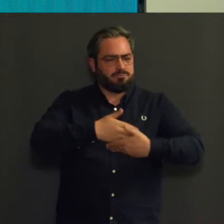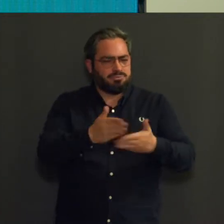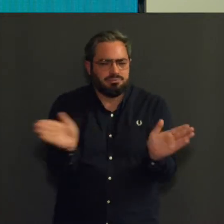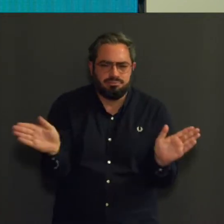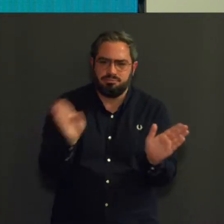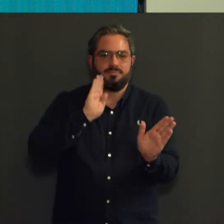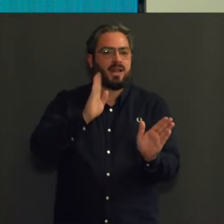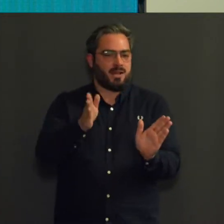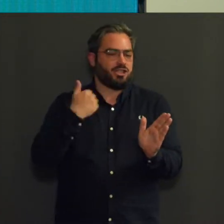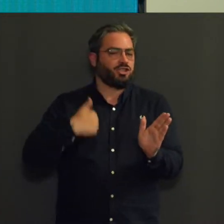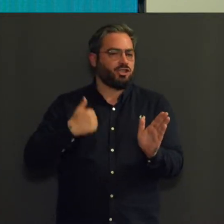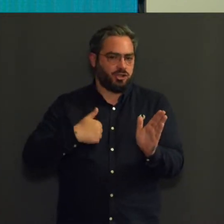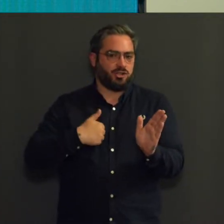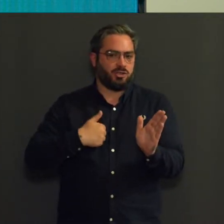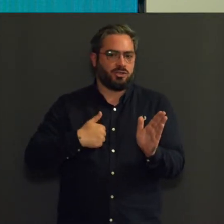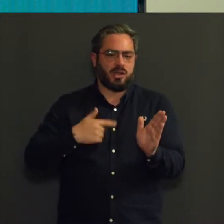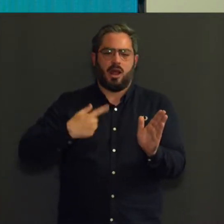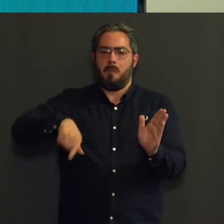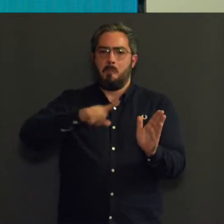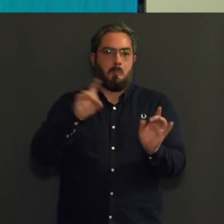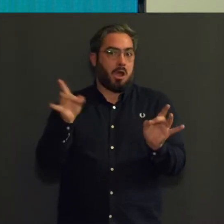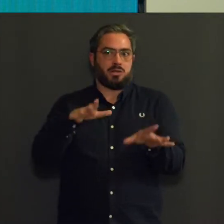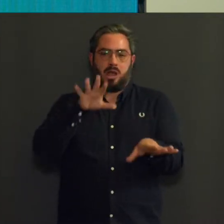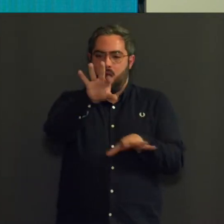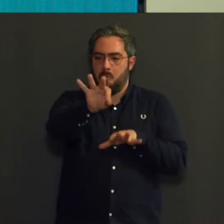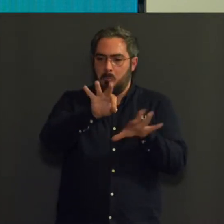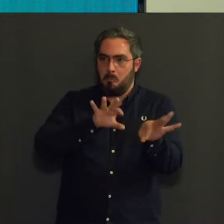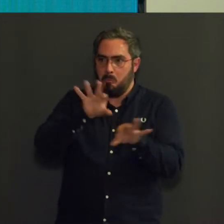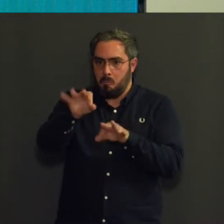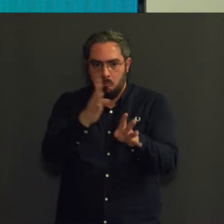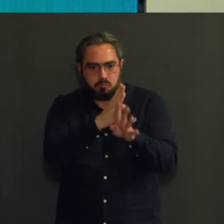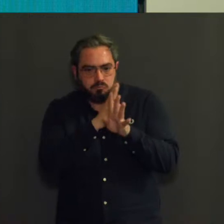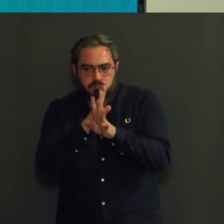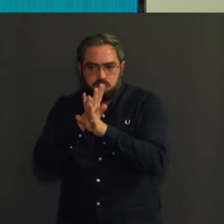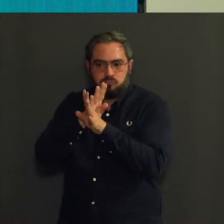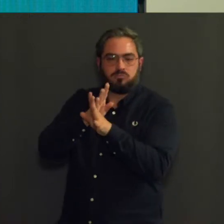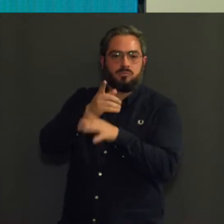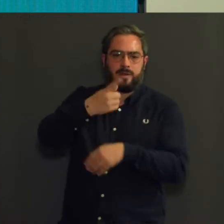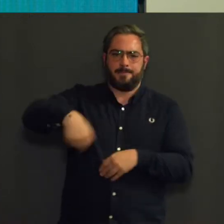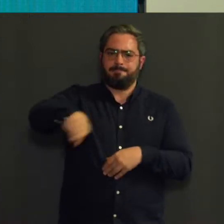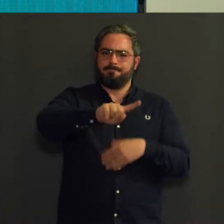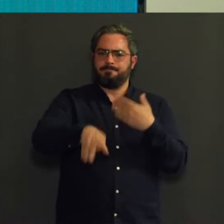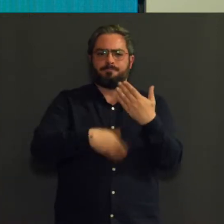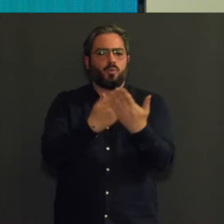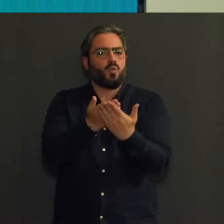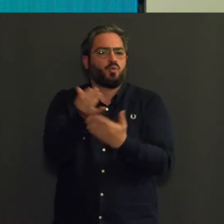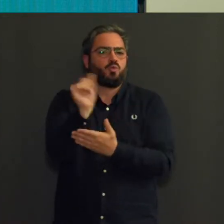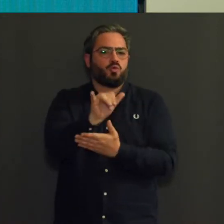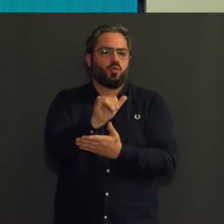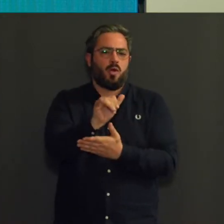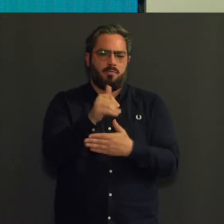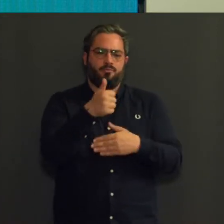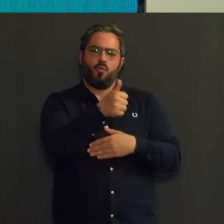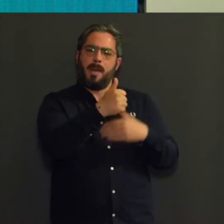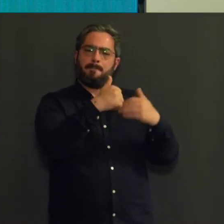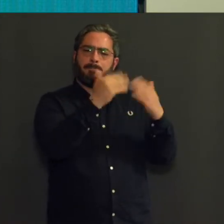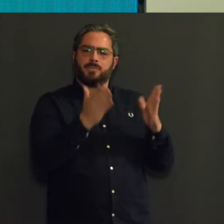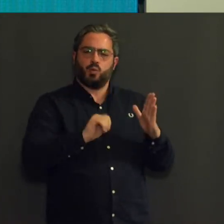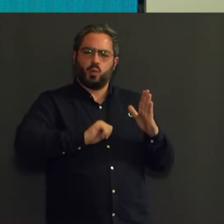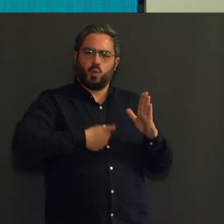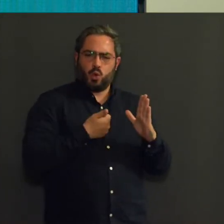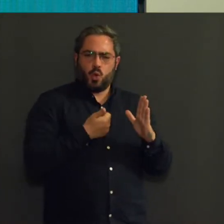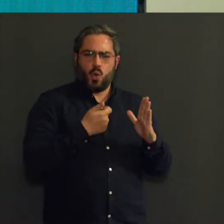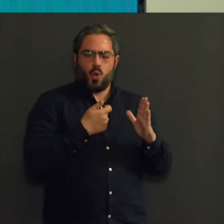été sélectionné au hasard et qui a été invité à effectuer un autoprélèvement. Alors pas un